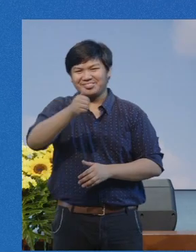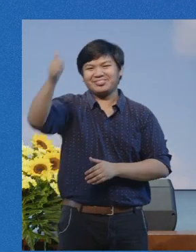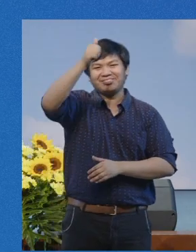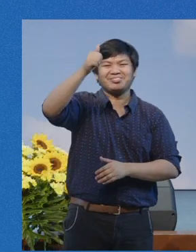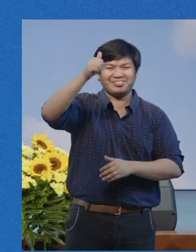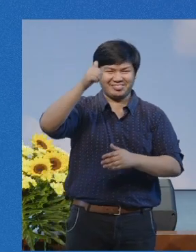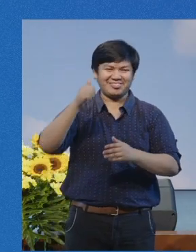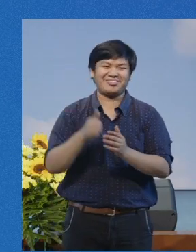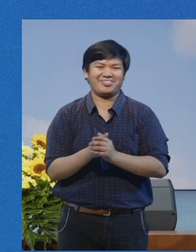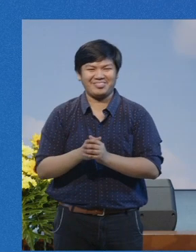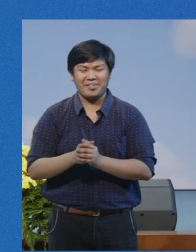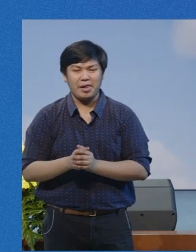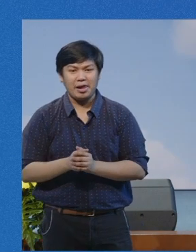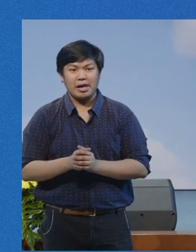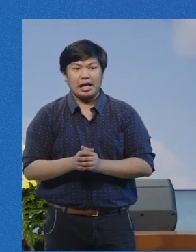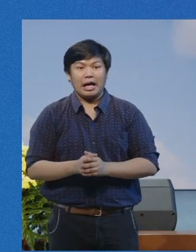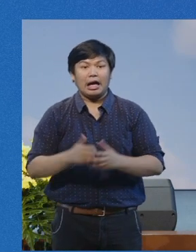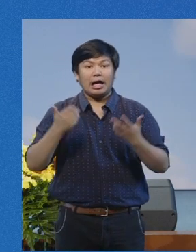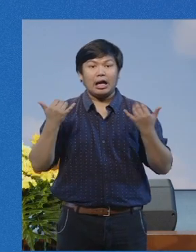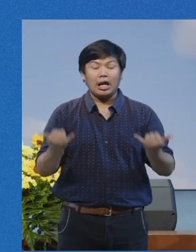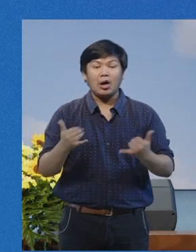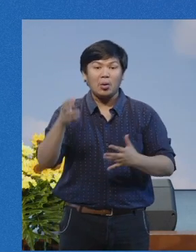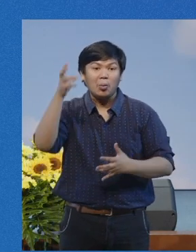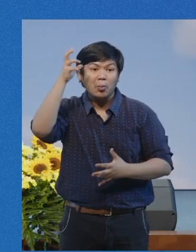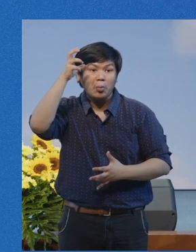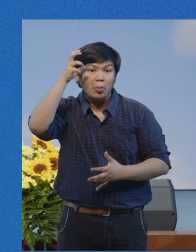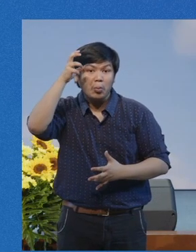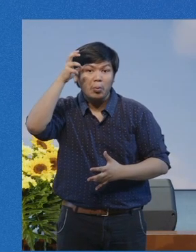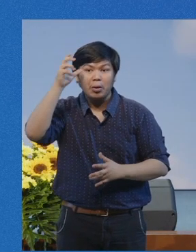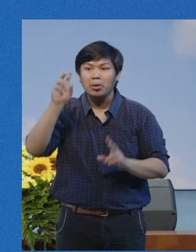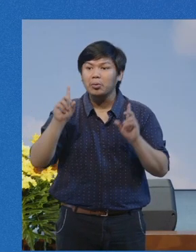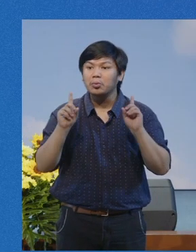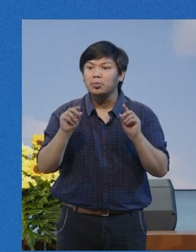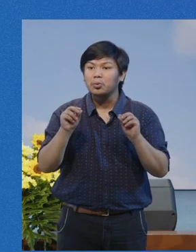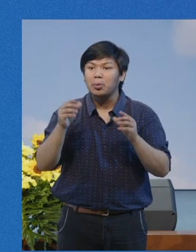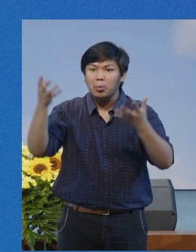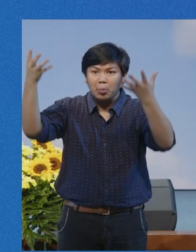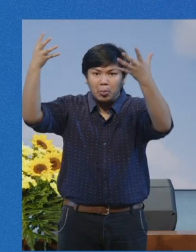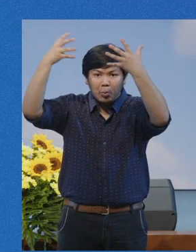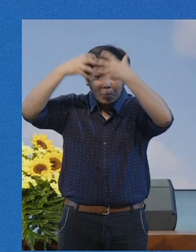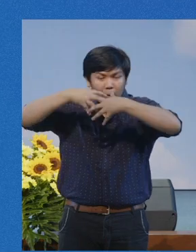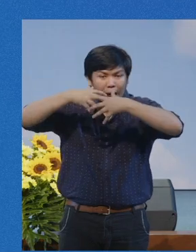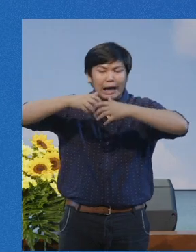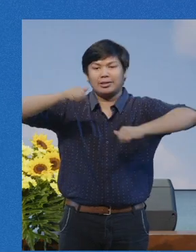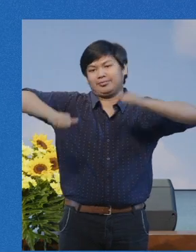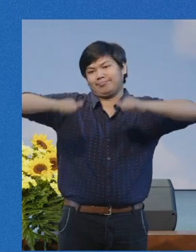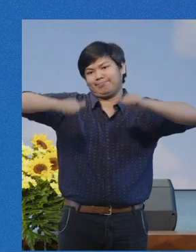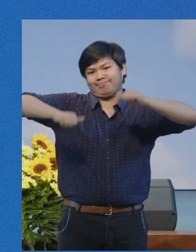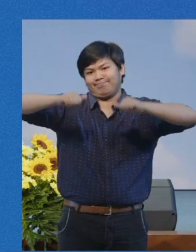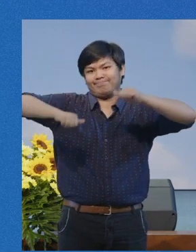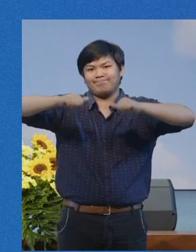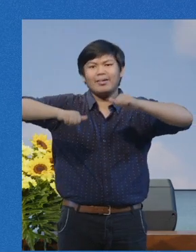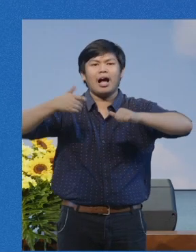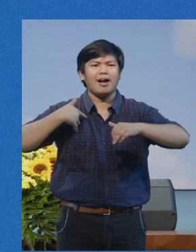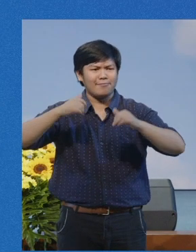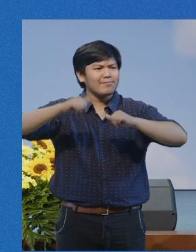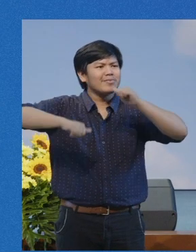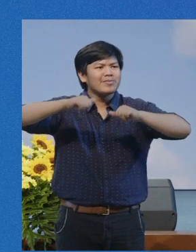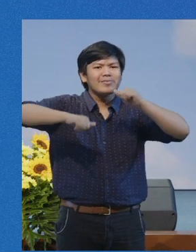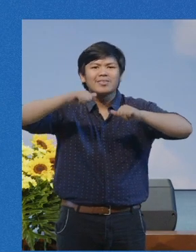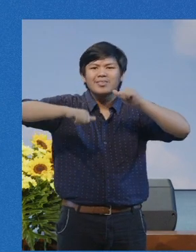ang gawain ng demonyo ay ipasok sa isip natin ang pagdududa na tayo nga iligtas. Hindi ba nangyayari madalas sa inyo